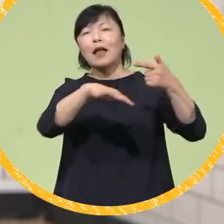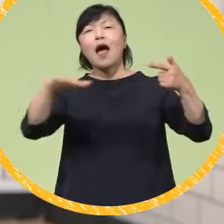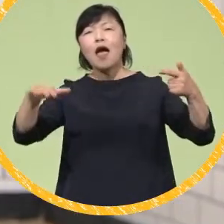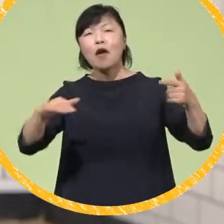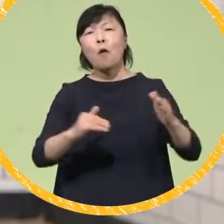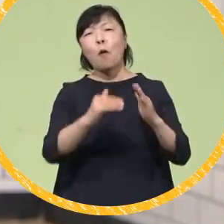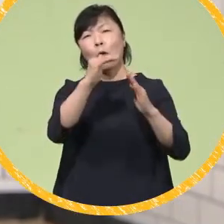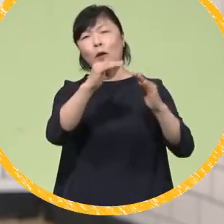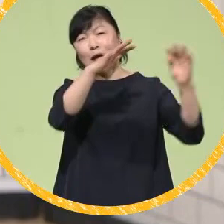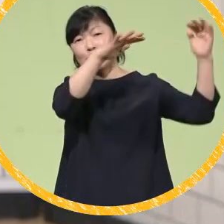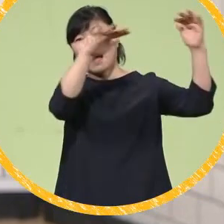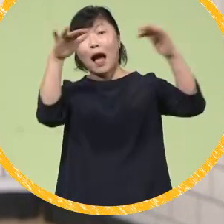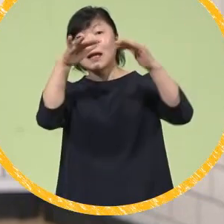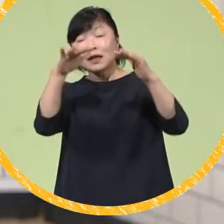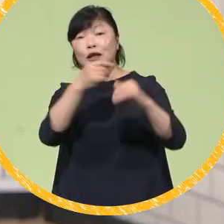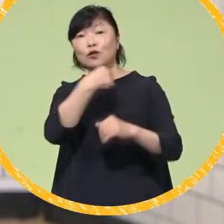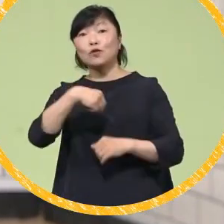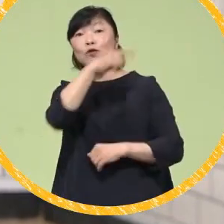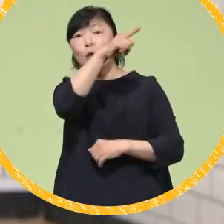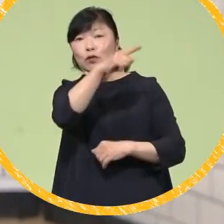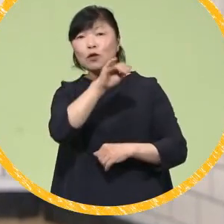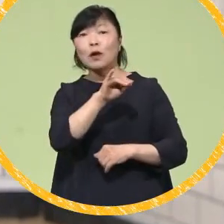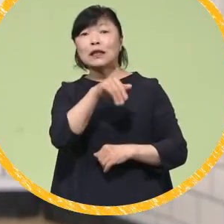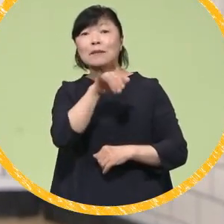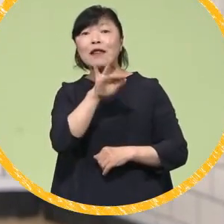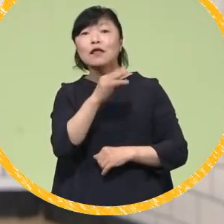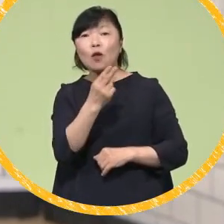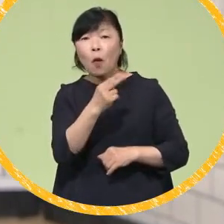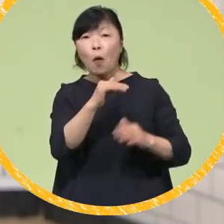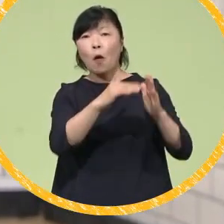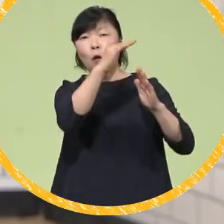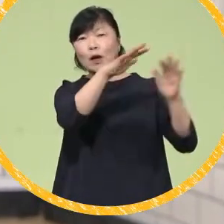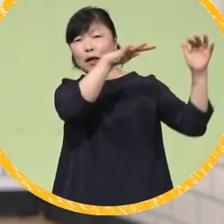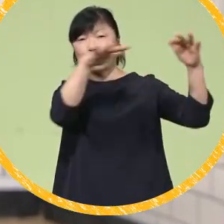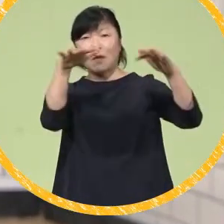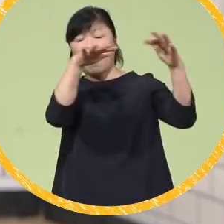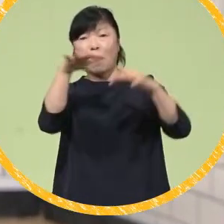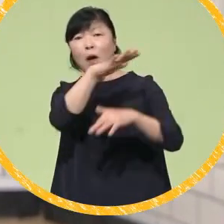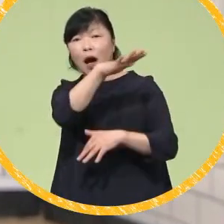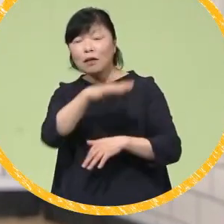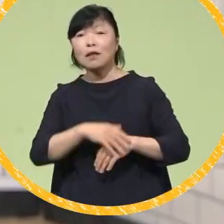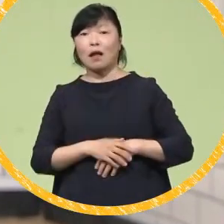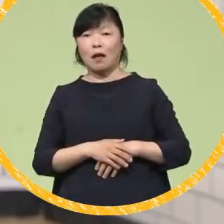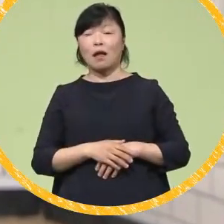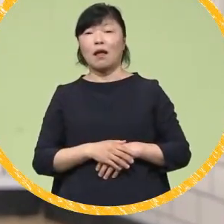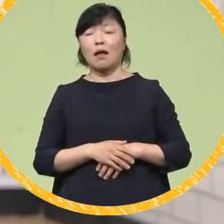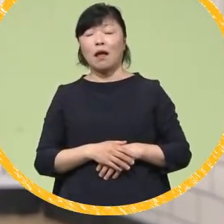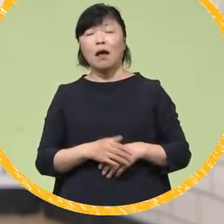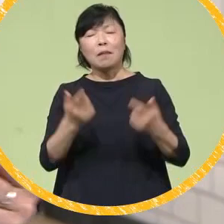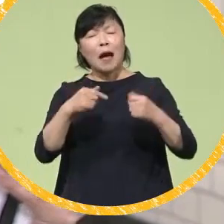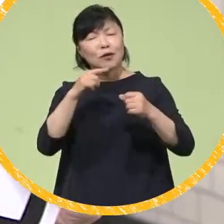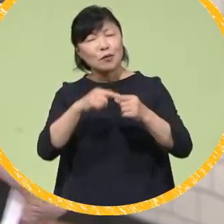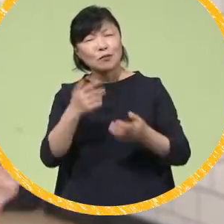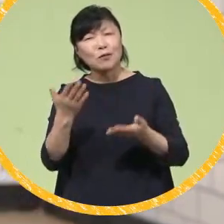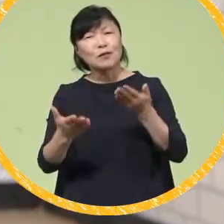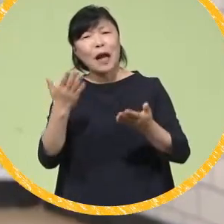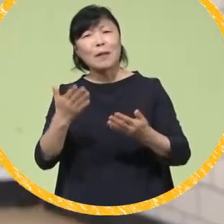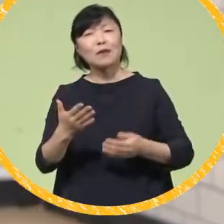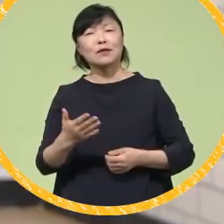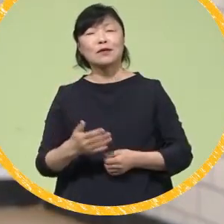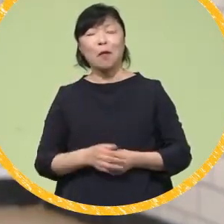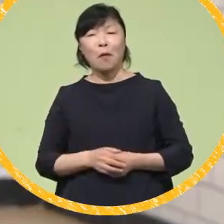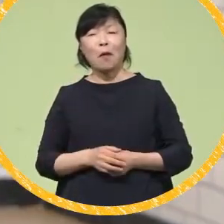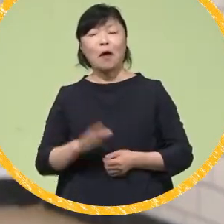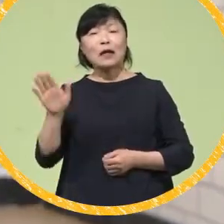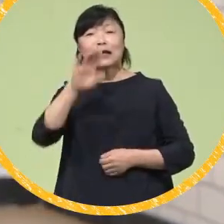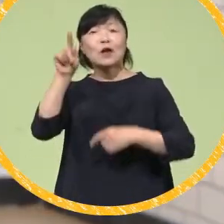強くて、そして中国のですね、チベット高気圧の張り出しも強くなりそうなんですね。というわけで平年よりも、気